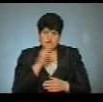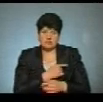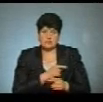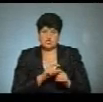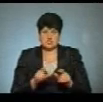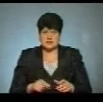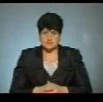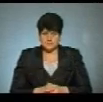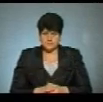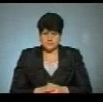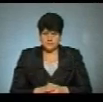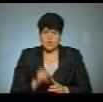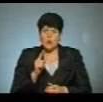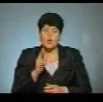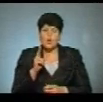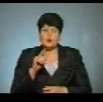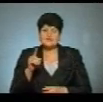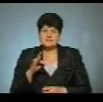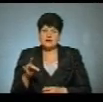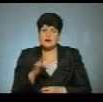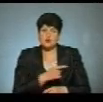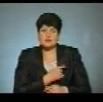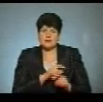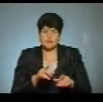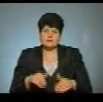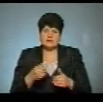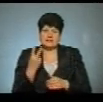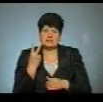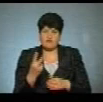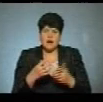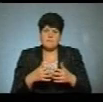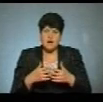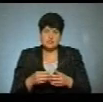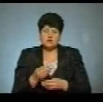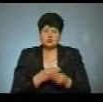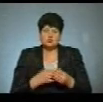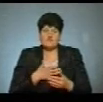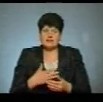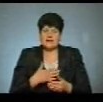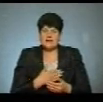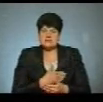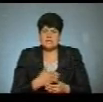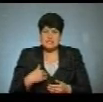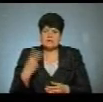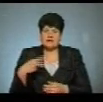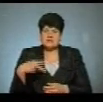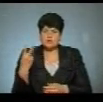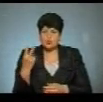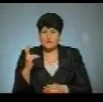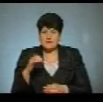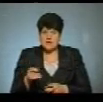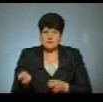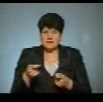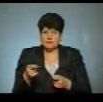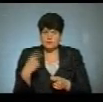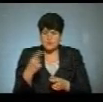медзаклад. Козівській районній лікарні передали 2 апарати штучної вентиляції легень, які 22 квітня привезли на